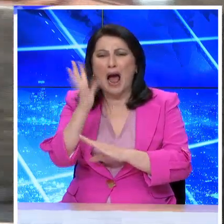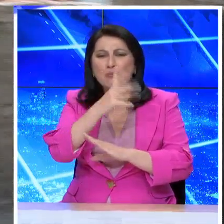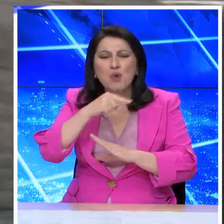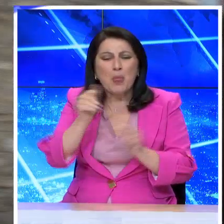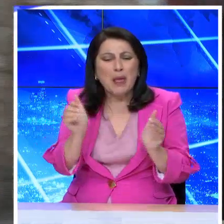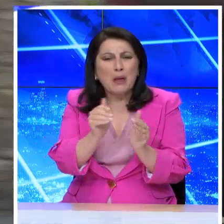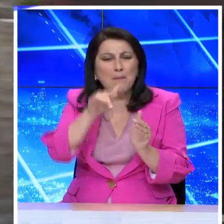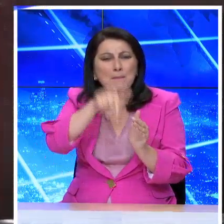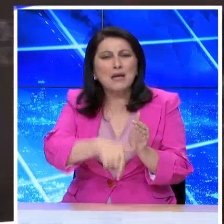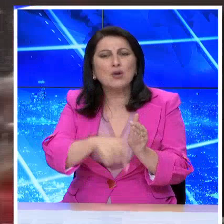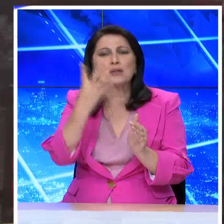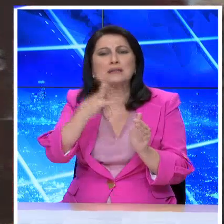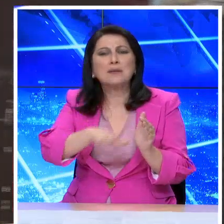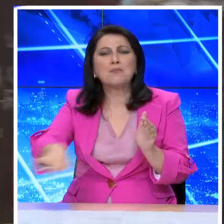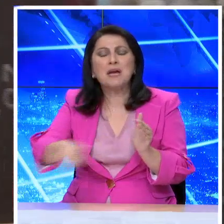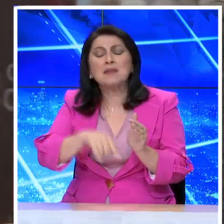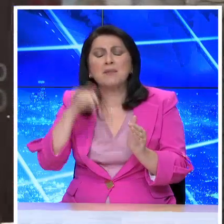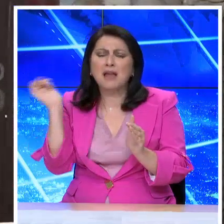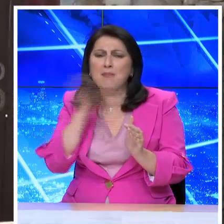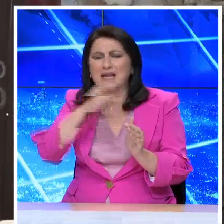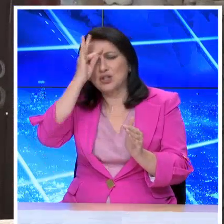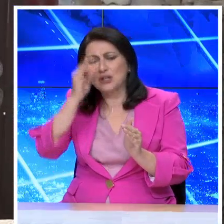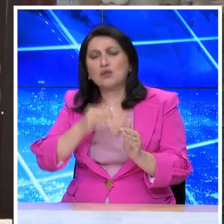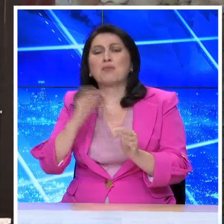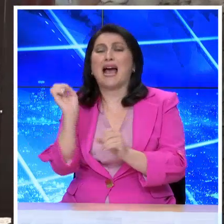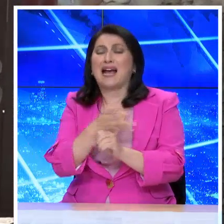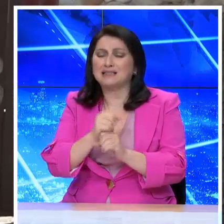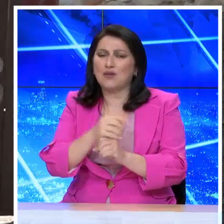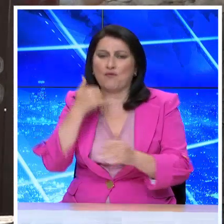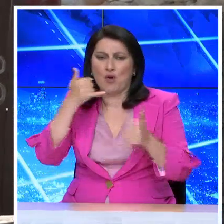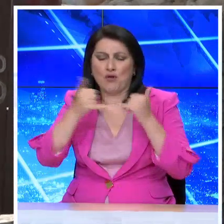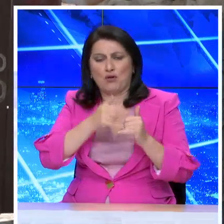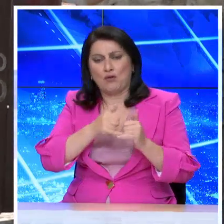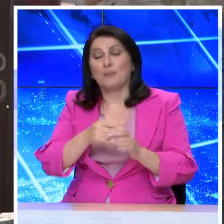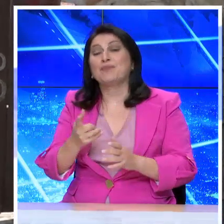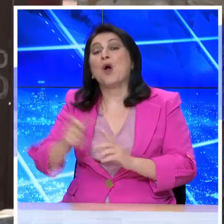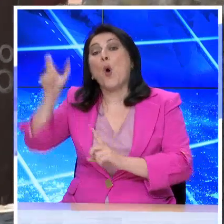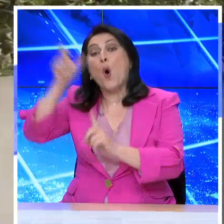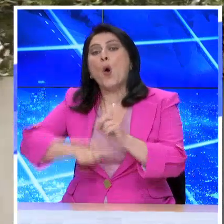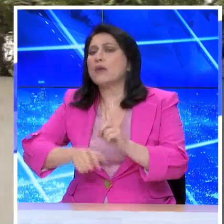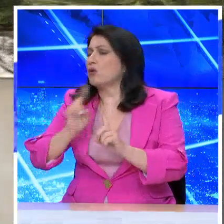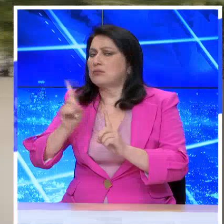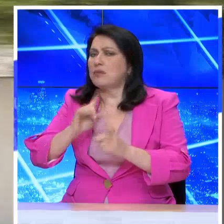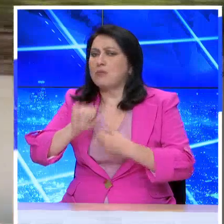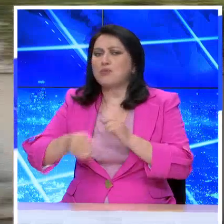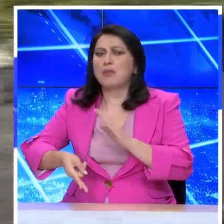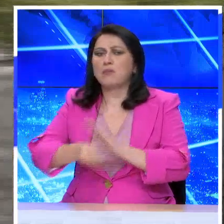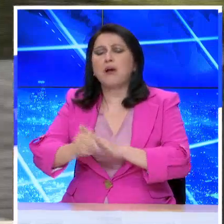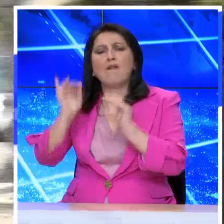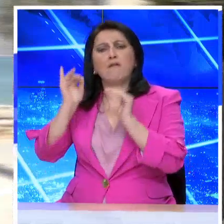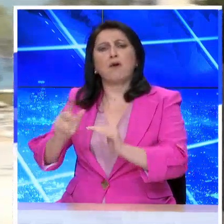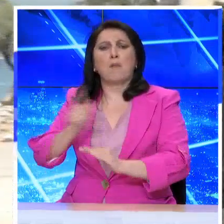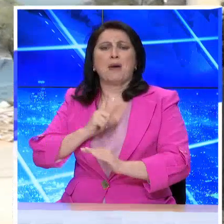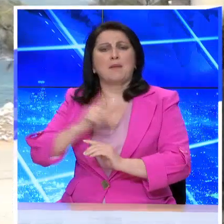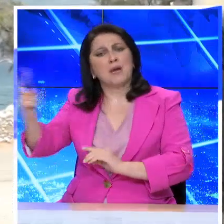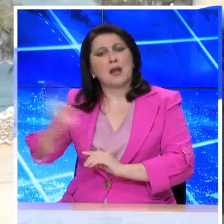Στη συνέχεια ειδοποιήθηκε η αστυνομία, το ασθενοφόρο, ενώ και ο 70χρονος, πρέπει να πούμε, ότι δεν προσπάθησε να διαφύγει, παρέμεινε στο σημείο και περίμενε